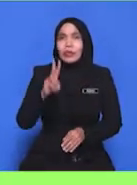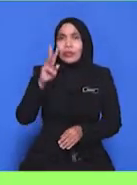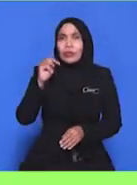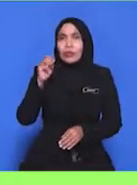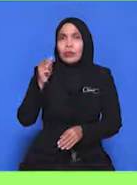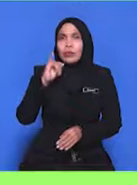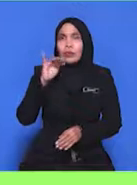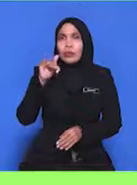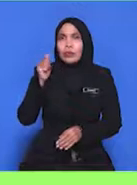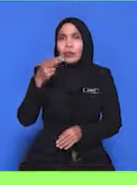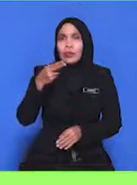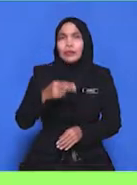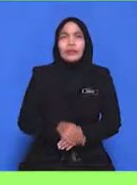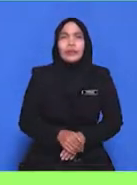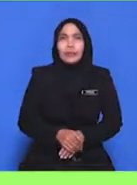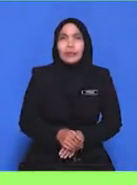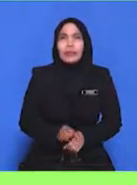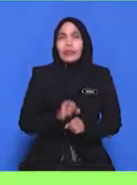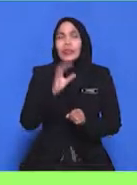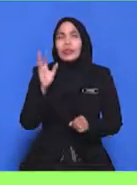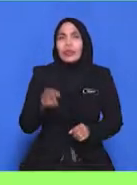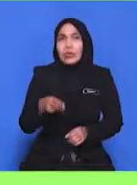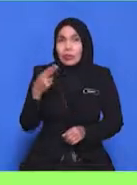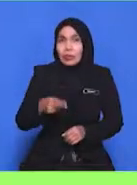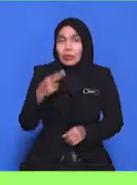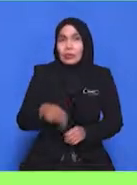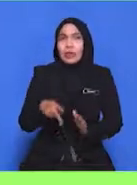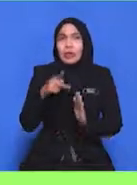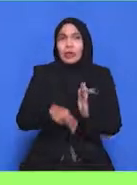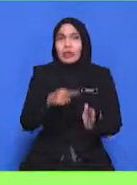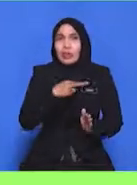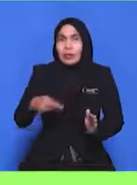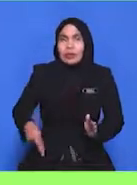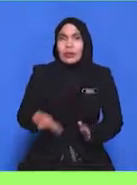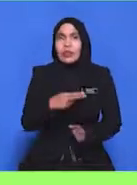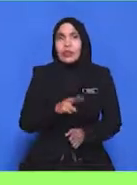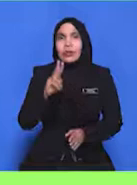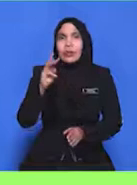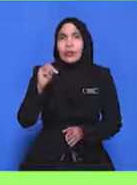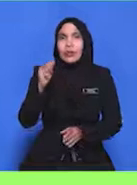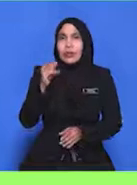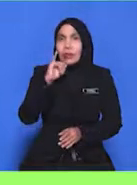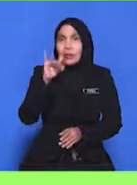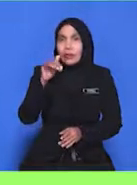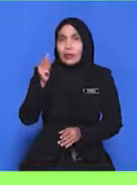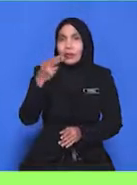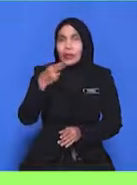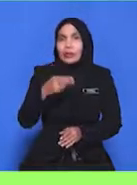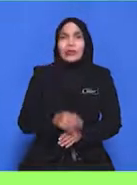Nyatakan sejarah Kerajaan Umayyah secara ringkas. Lengkapkan peta minda ini.